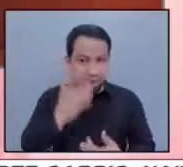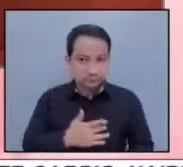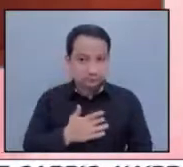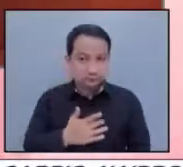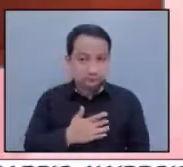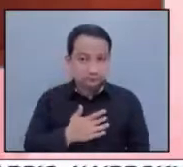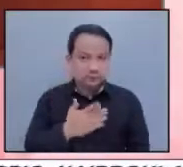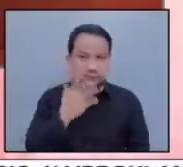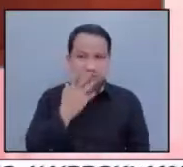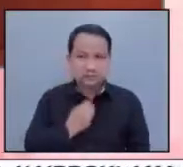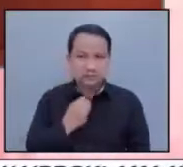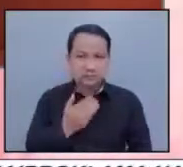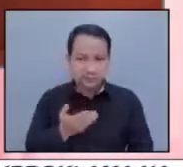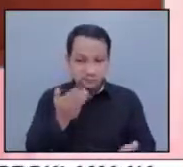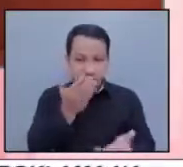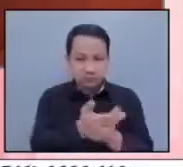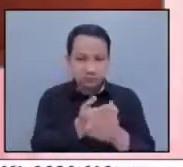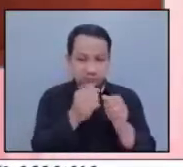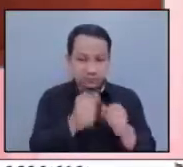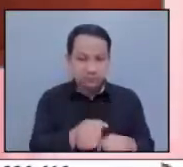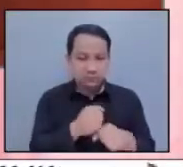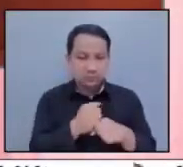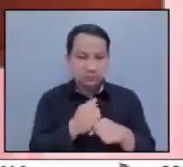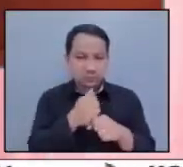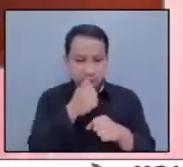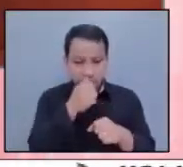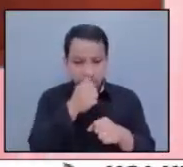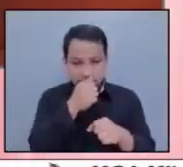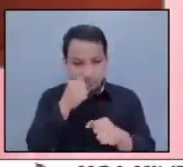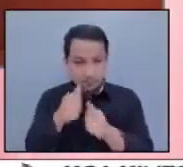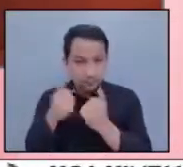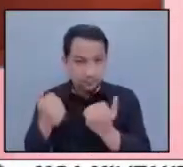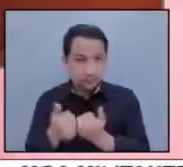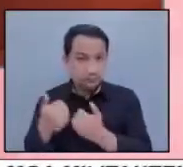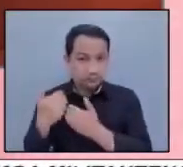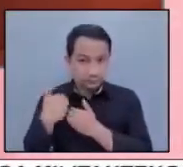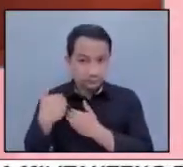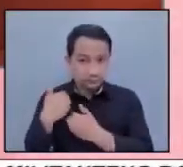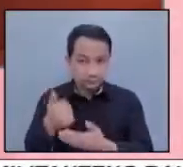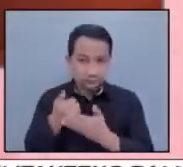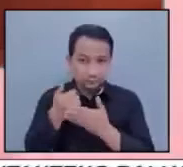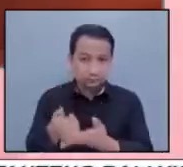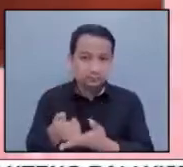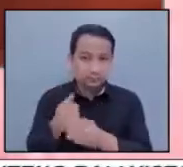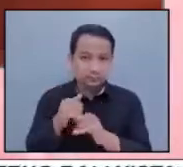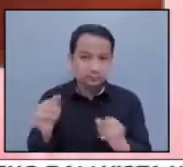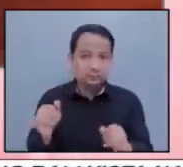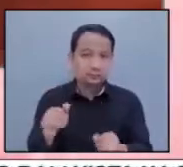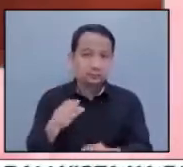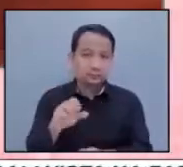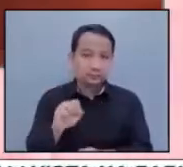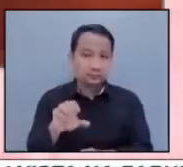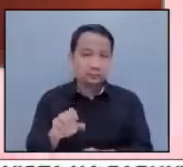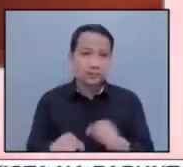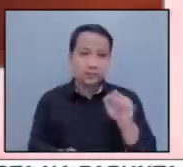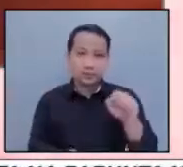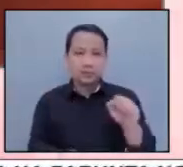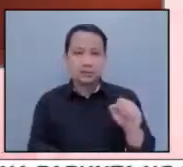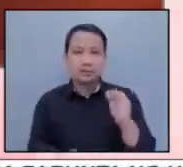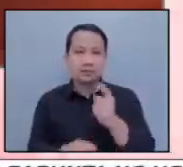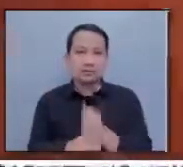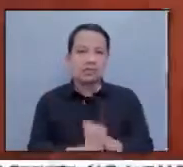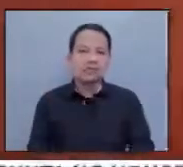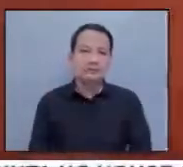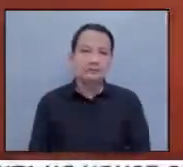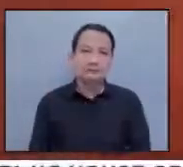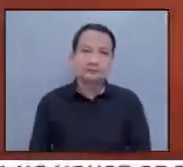mga pwedeng tumulong sa kanya? Even by the agency, may pananagutan ba na tulungan yung mga ganitong kaso? Sir? Yes, Dayan. Actually nga, Dayan,